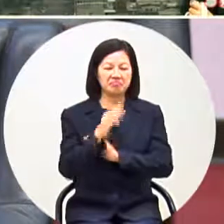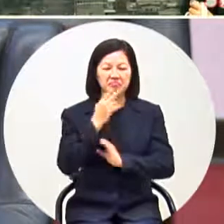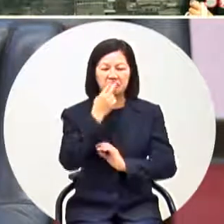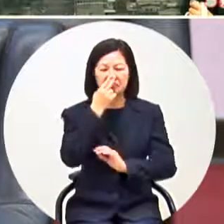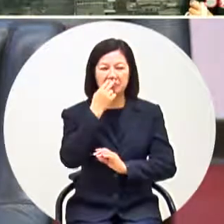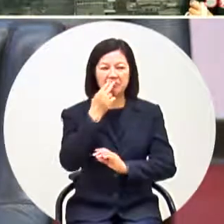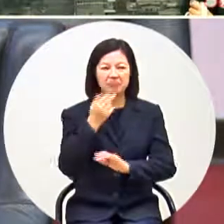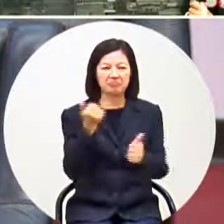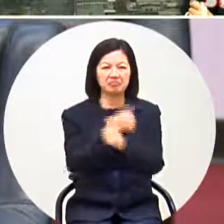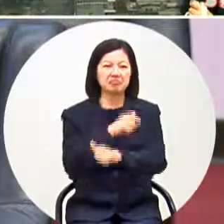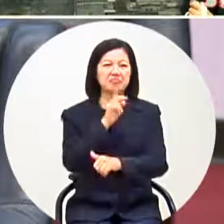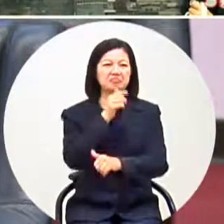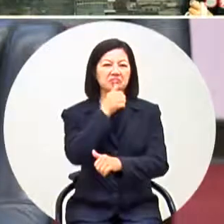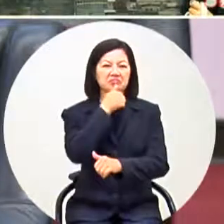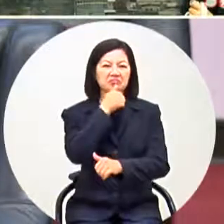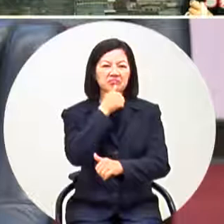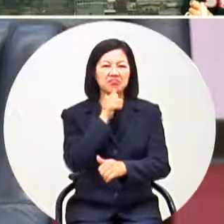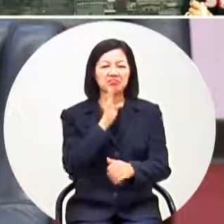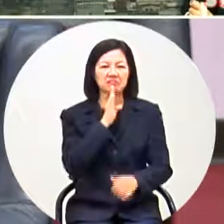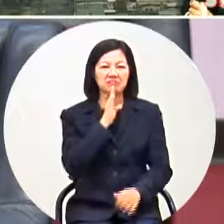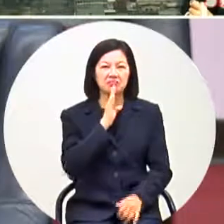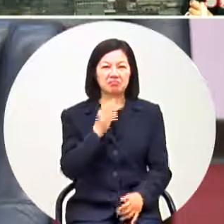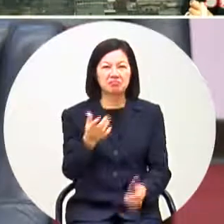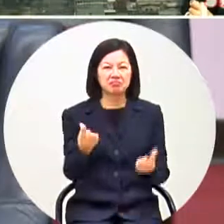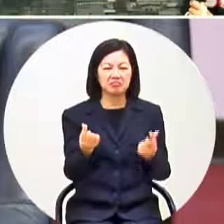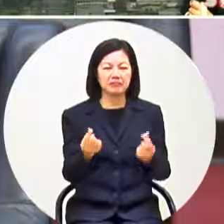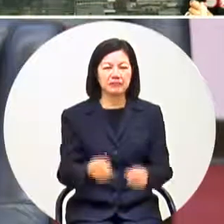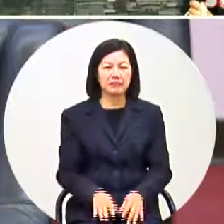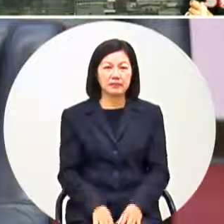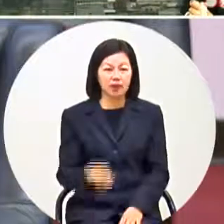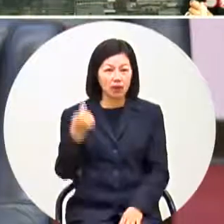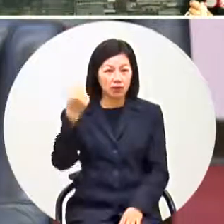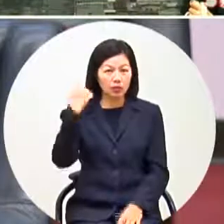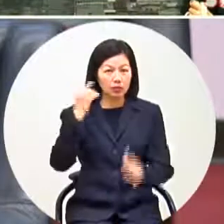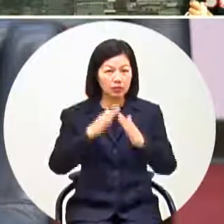昨天我们市长哈有公布一个